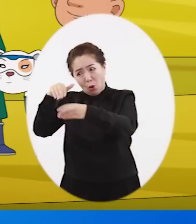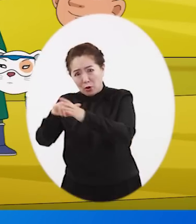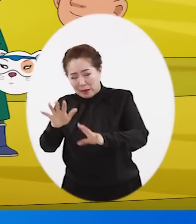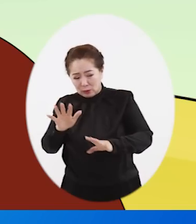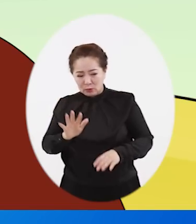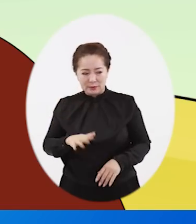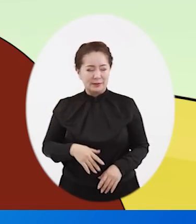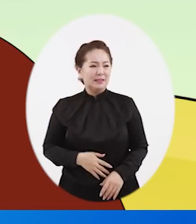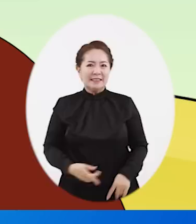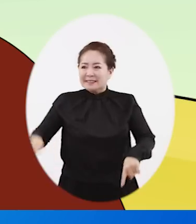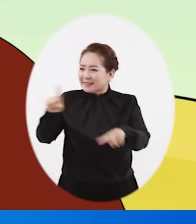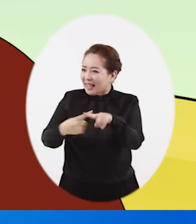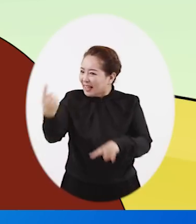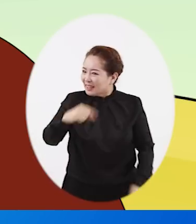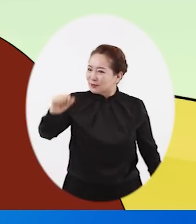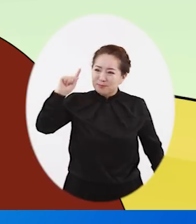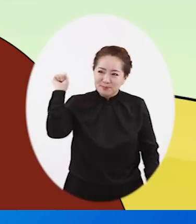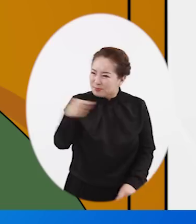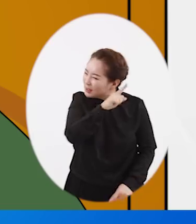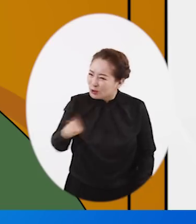Дахиад энэгээр хэцээч үтгээ эргэж яраарай.